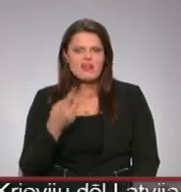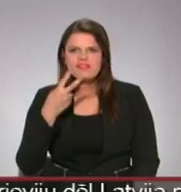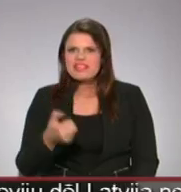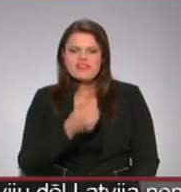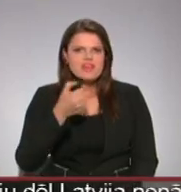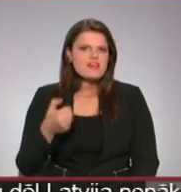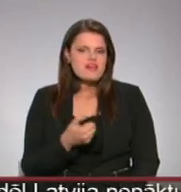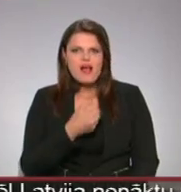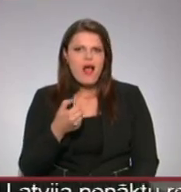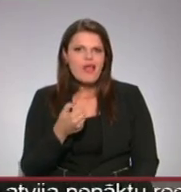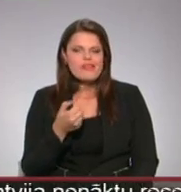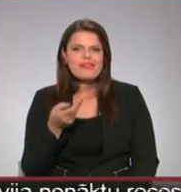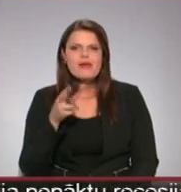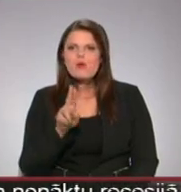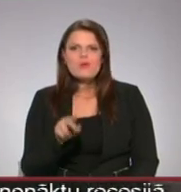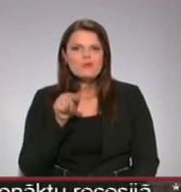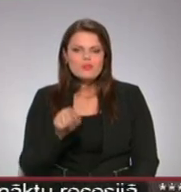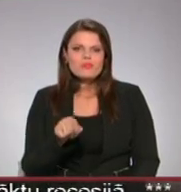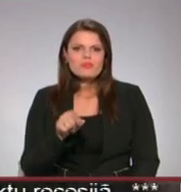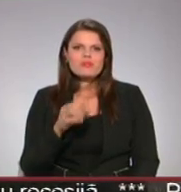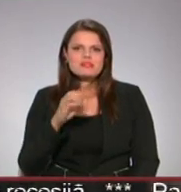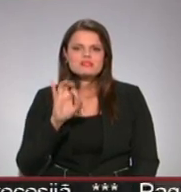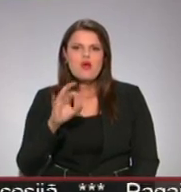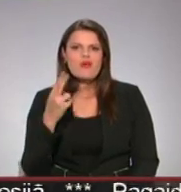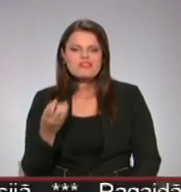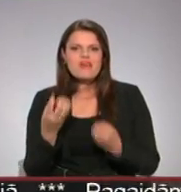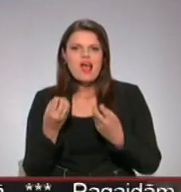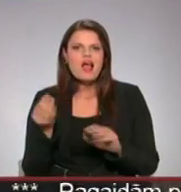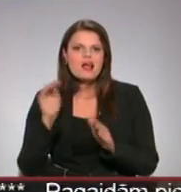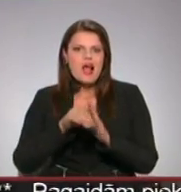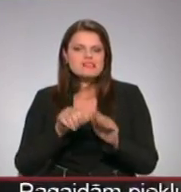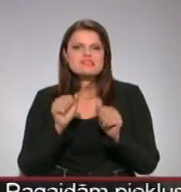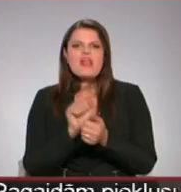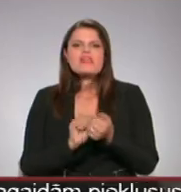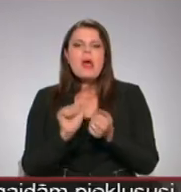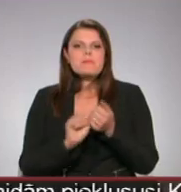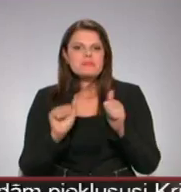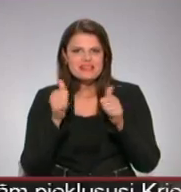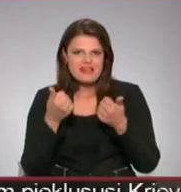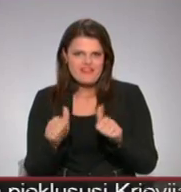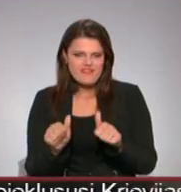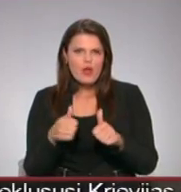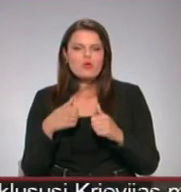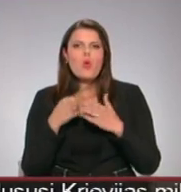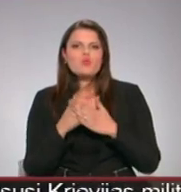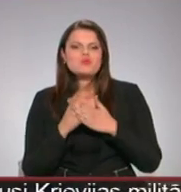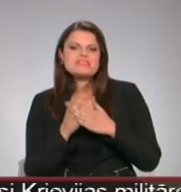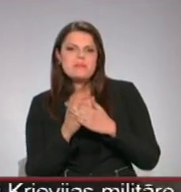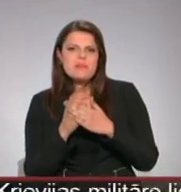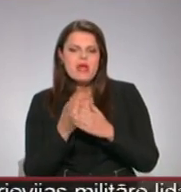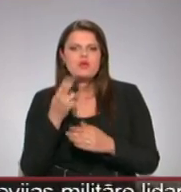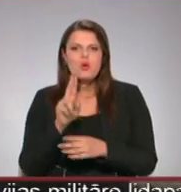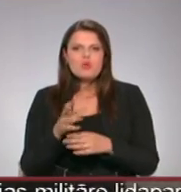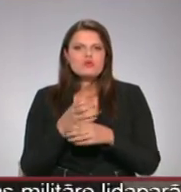2 gadi. Un ja tur ir CO2 gāze, kas ir dabīgi veidojusies, un viņa tur to spiedienu, un